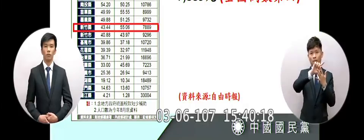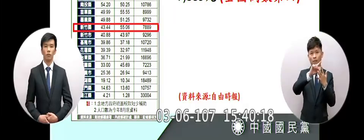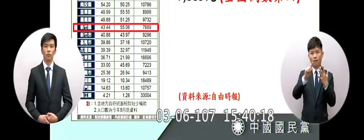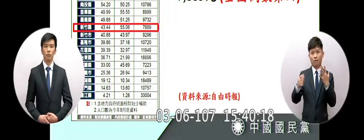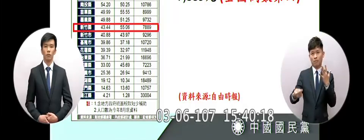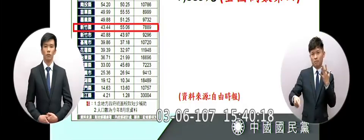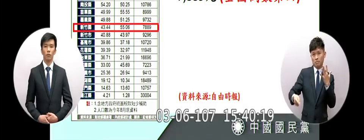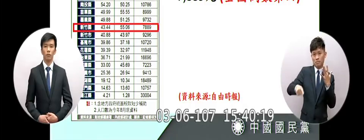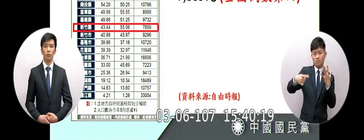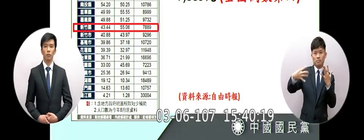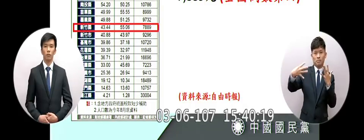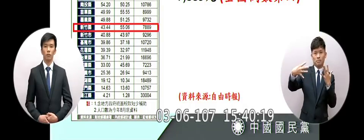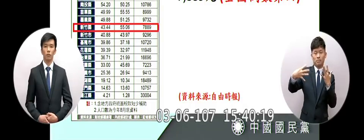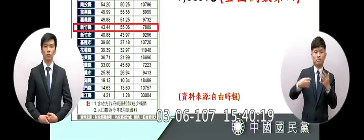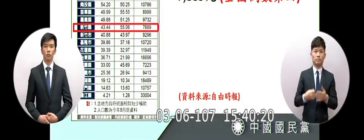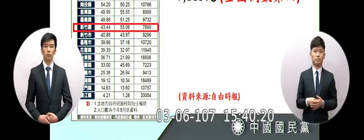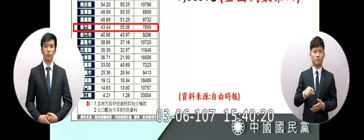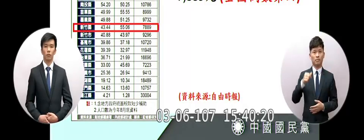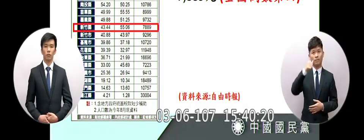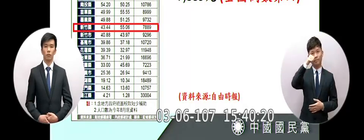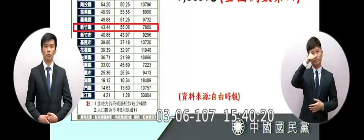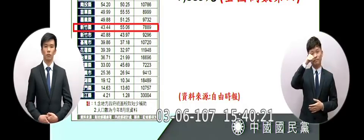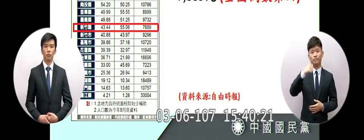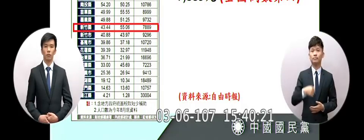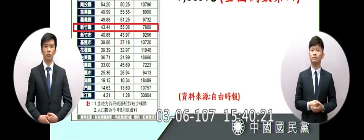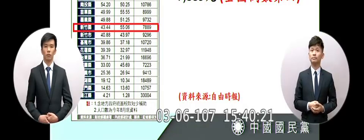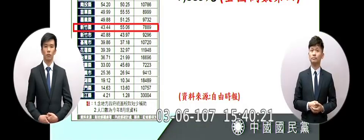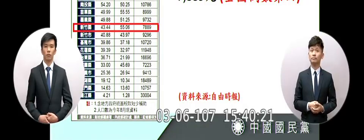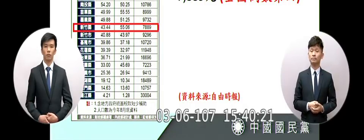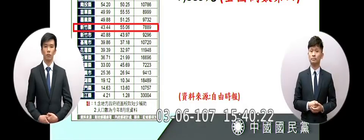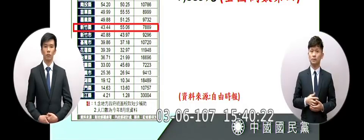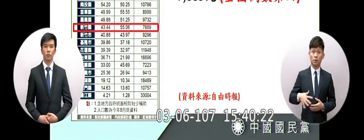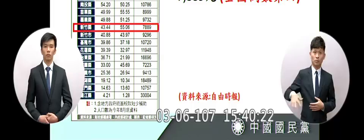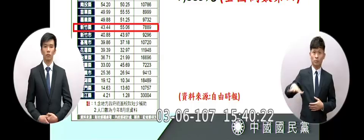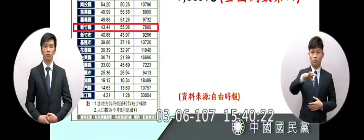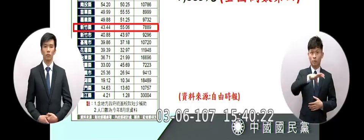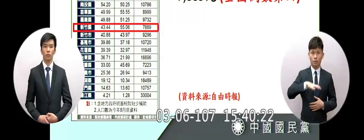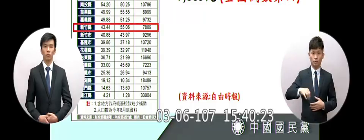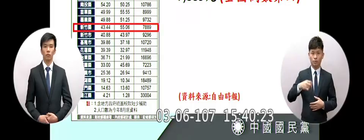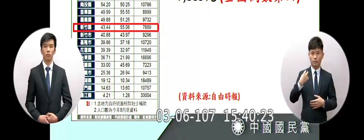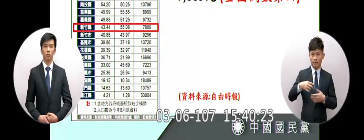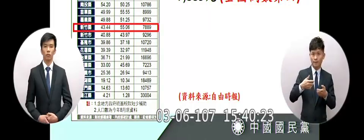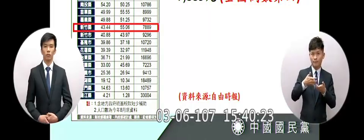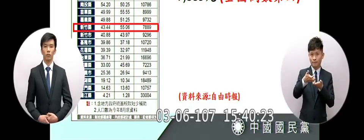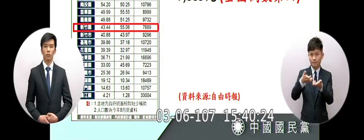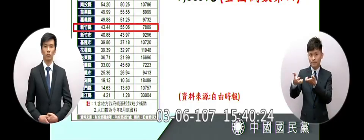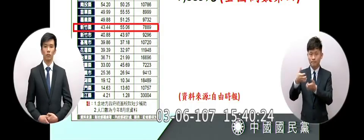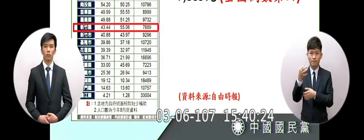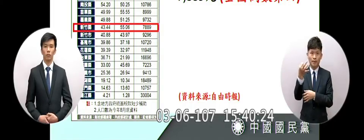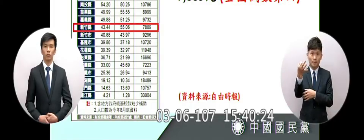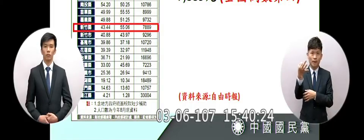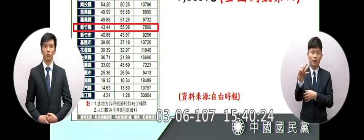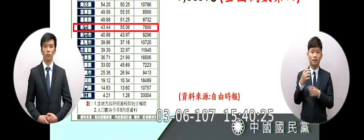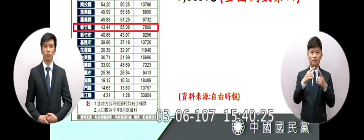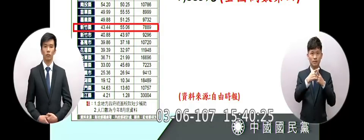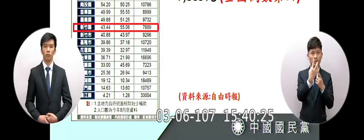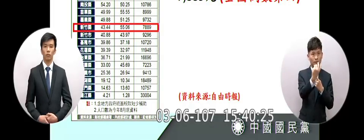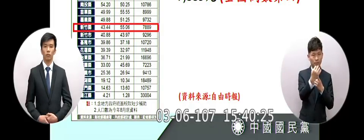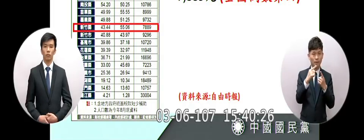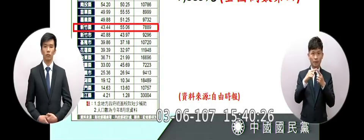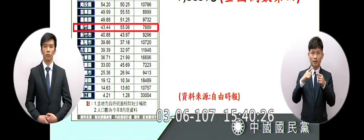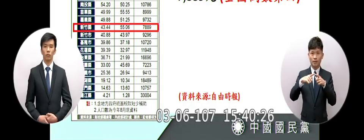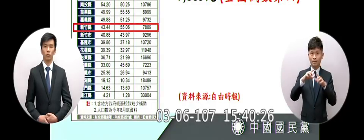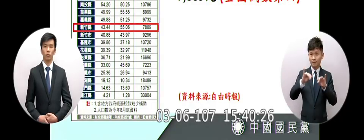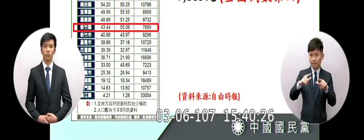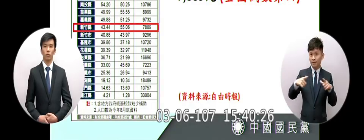分配回去的统筹分配款。那这个统筹分配款我们当然知道了，可能有几个因素嘛，人口啦、面积